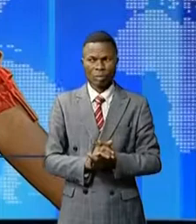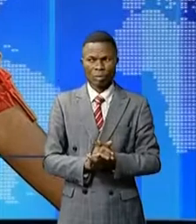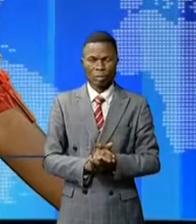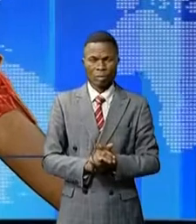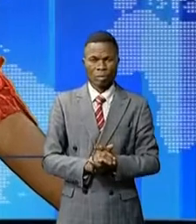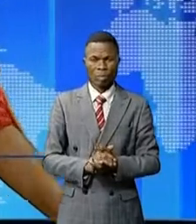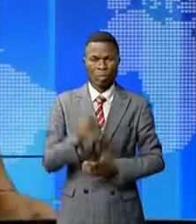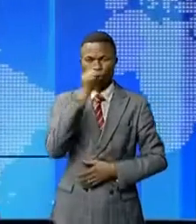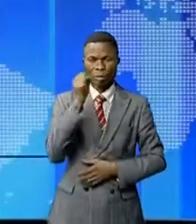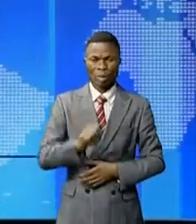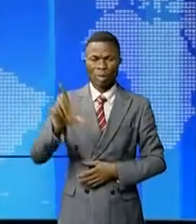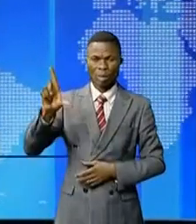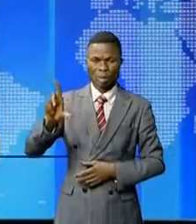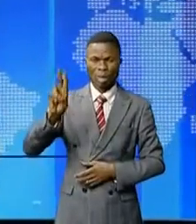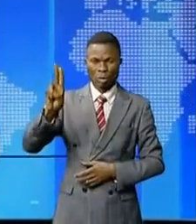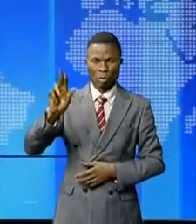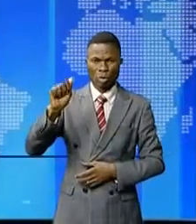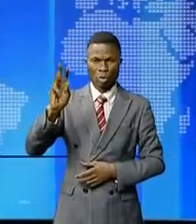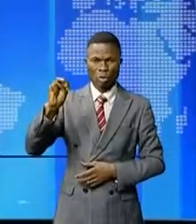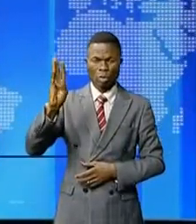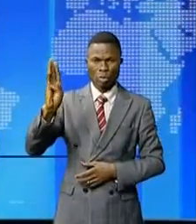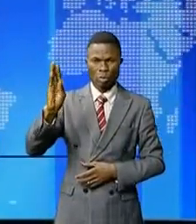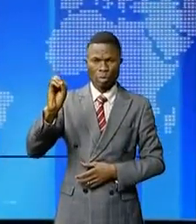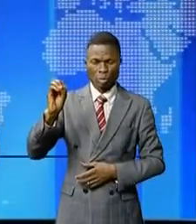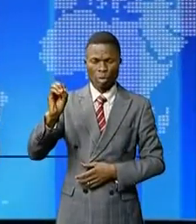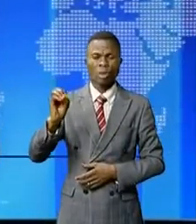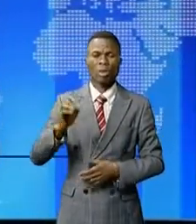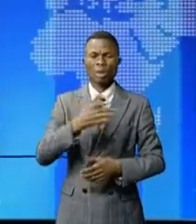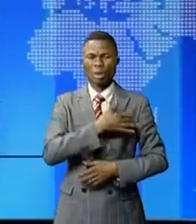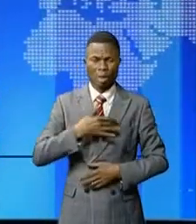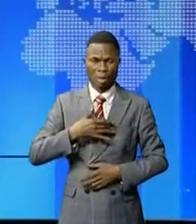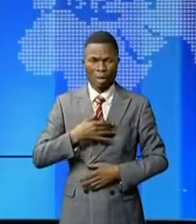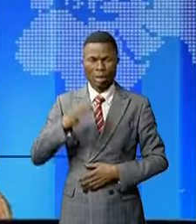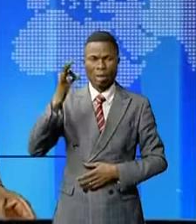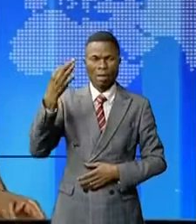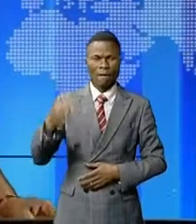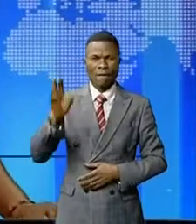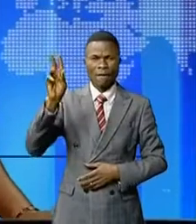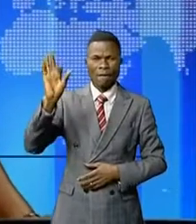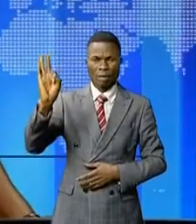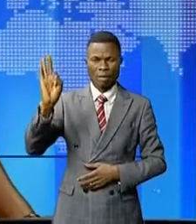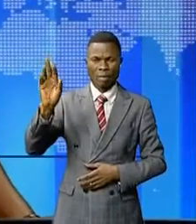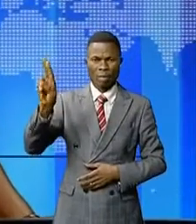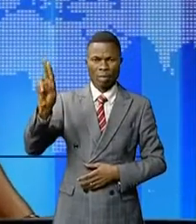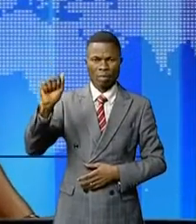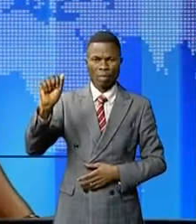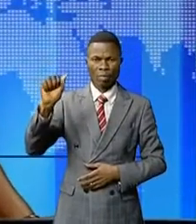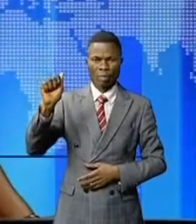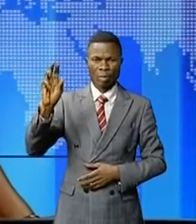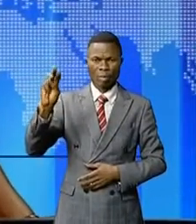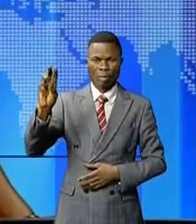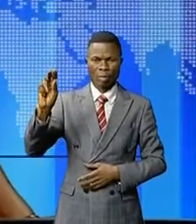Luambo Makiadi, Luambo Luanjo Makiadi, connu sous le nom de Franco Luambo Makiadi,